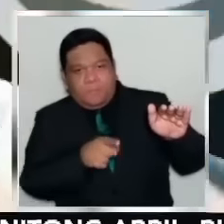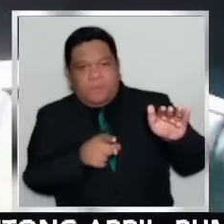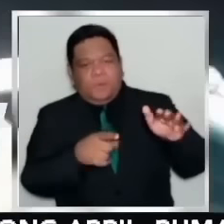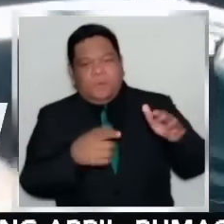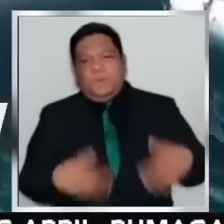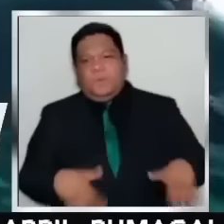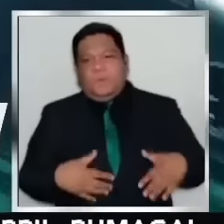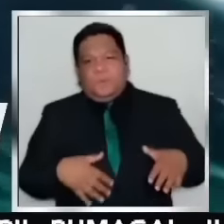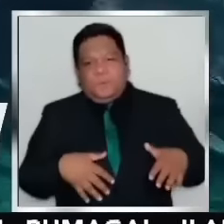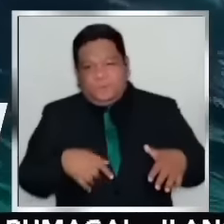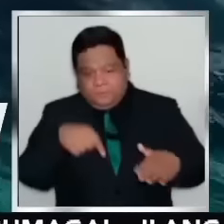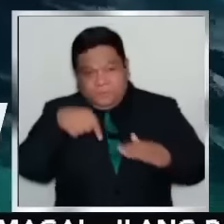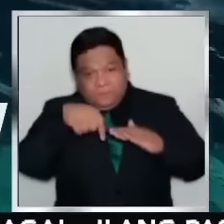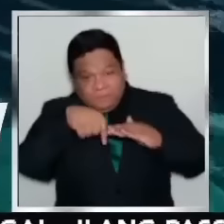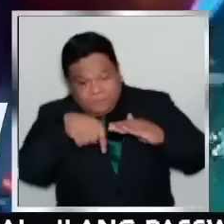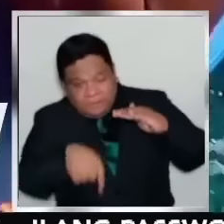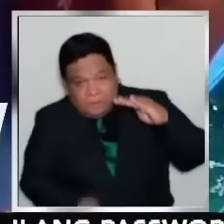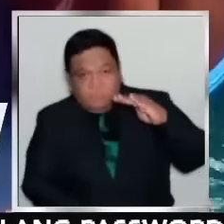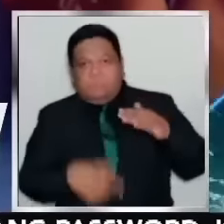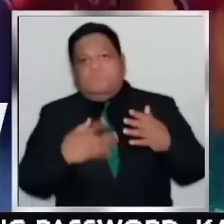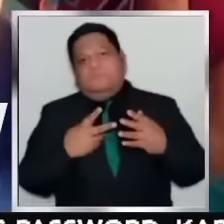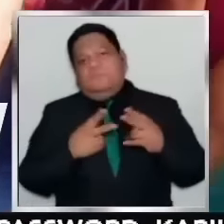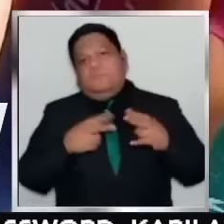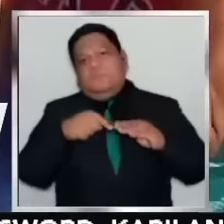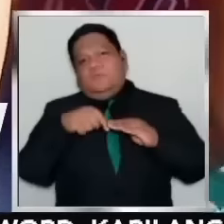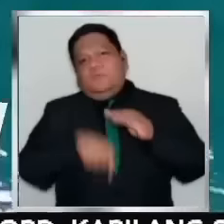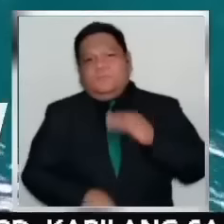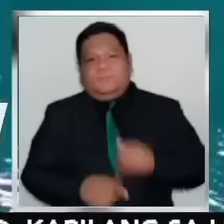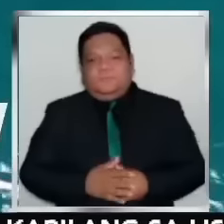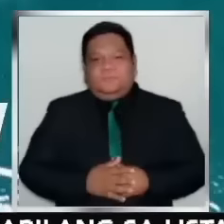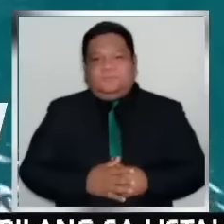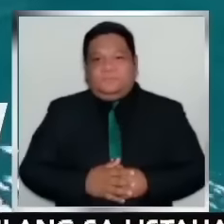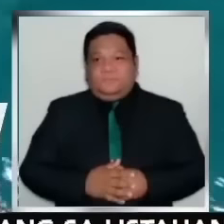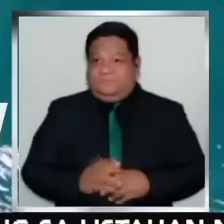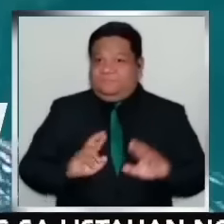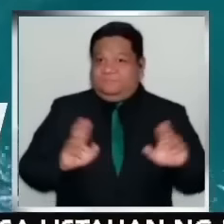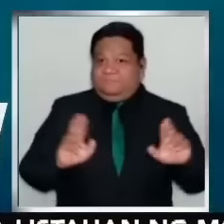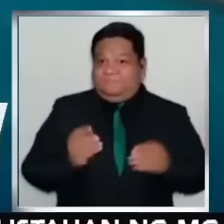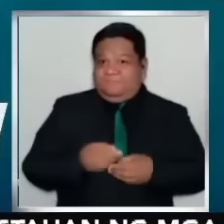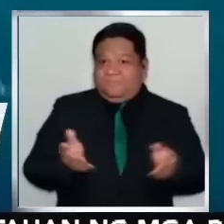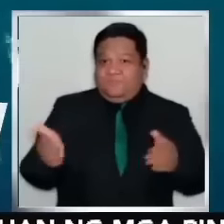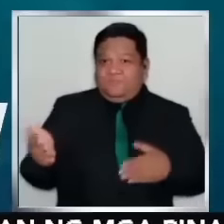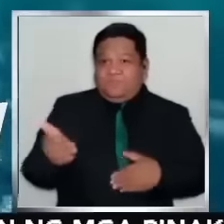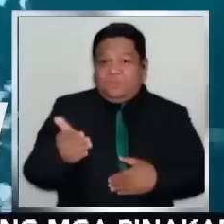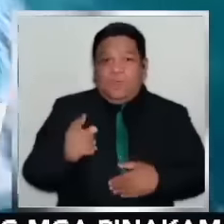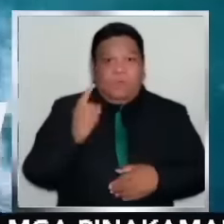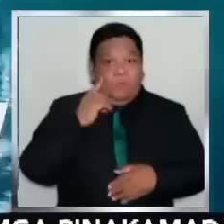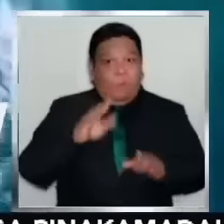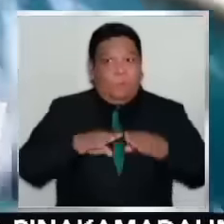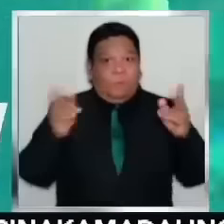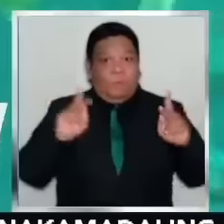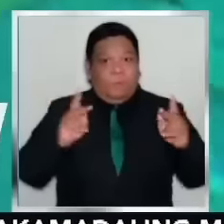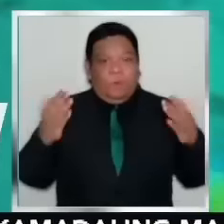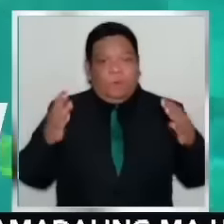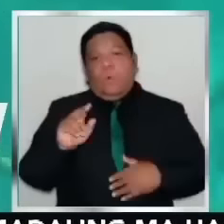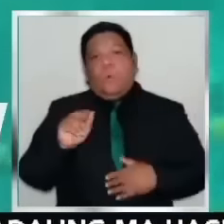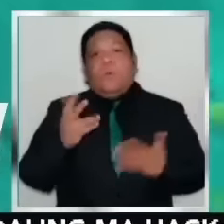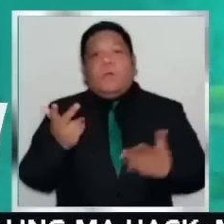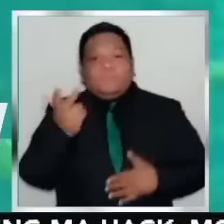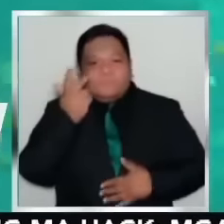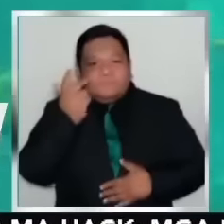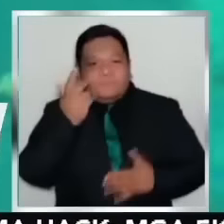kalalim. Magpapakain tayo ng fishes! Pero hindi siya open for public. Ipapatry lang nila sa atin ngayon. Pero usually